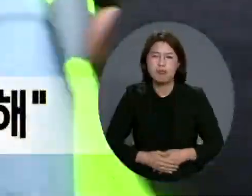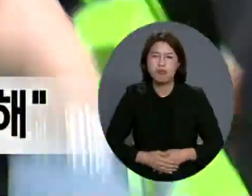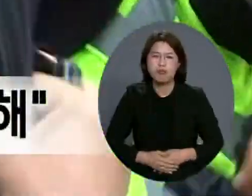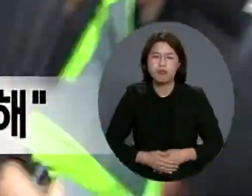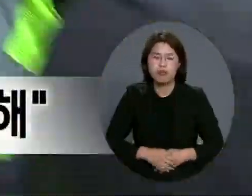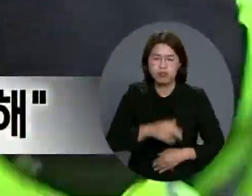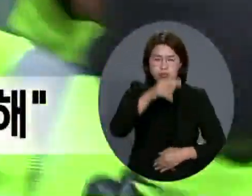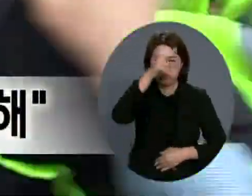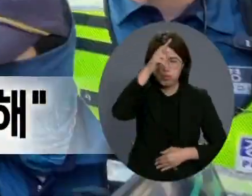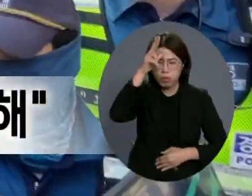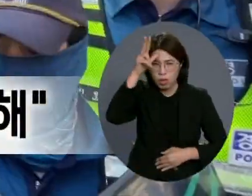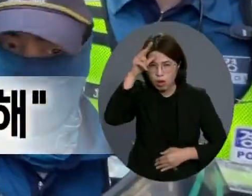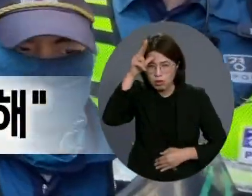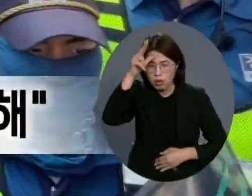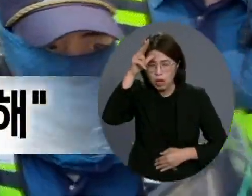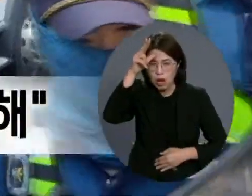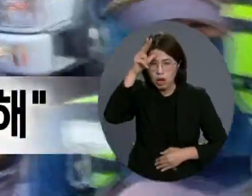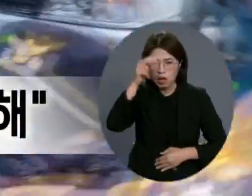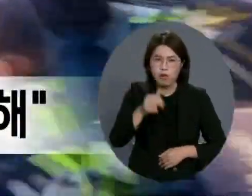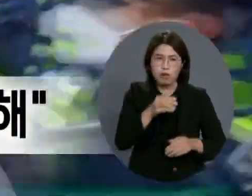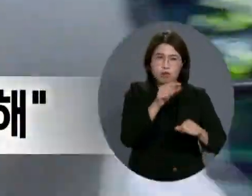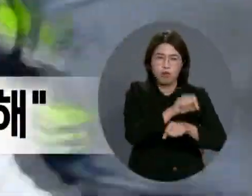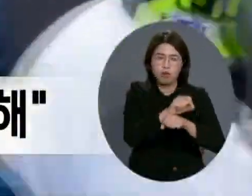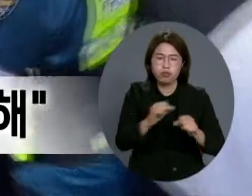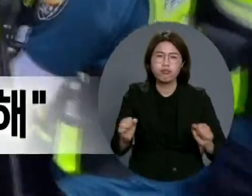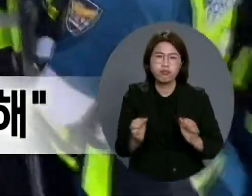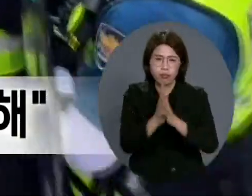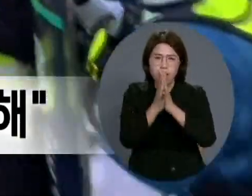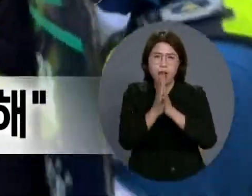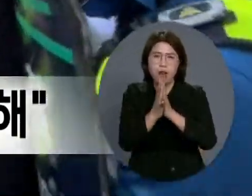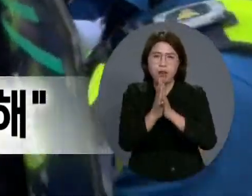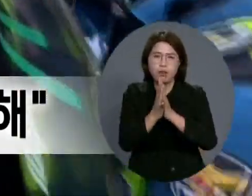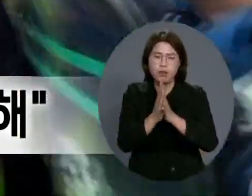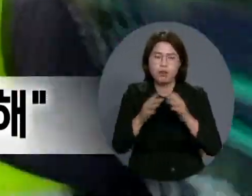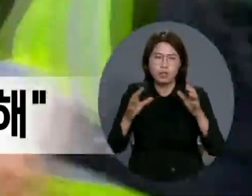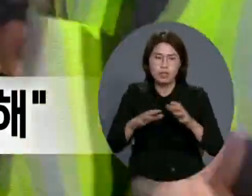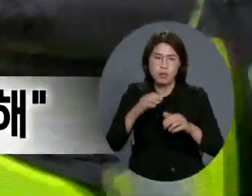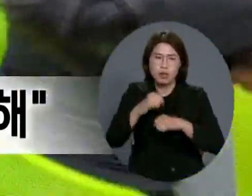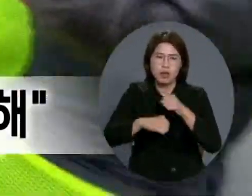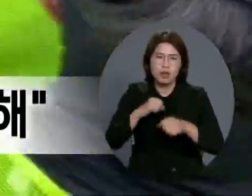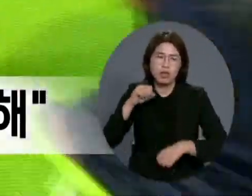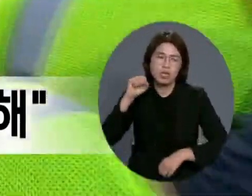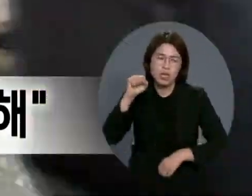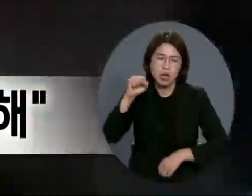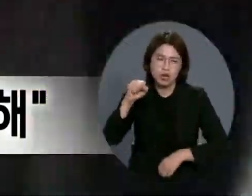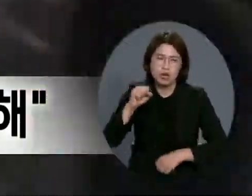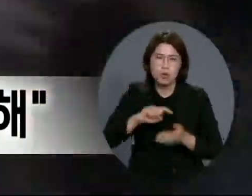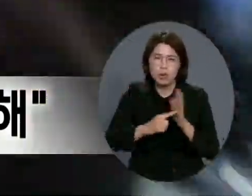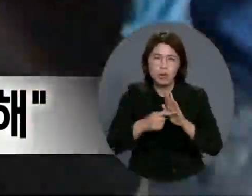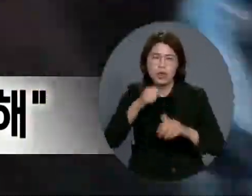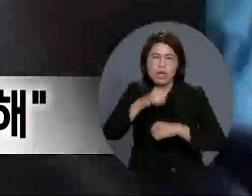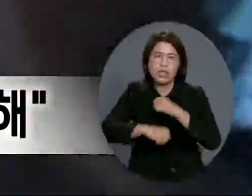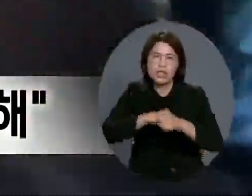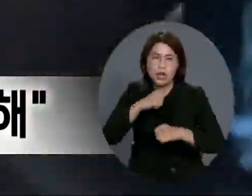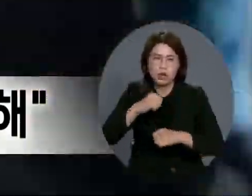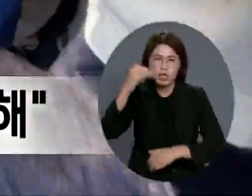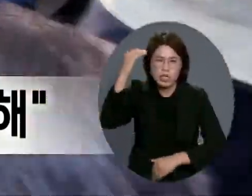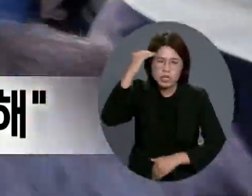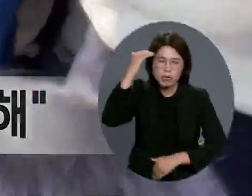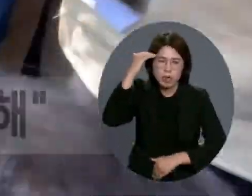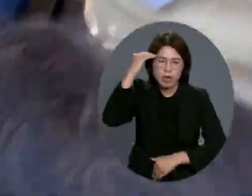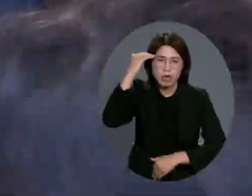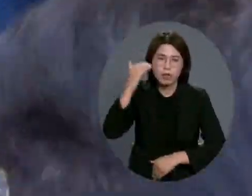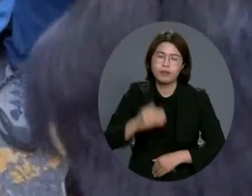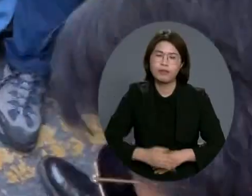충돌로 주목을 받았는데 사회적 소수자의 집회결사의 자유 표현의 자유를 부정하고 치한 사례로